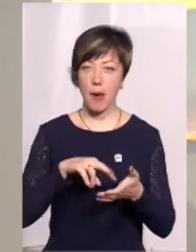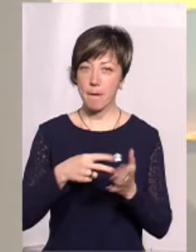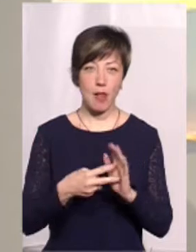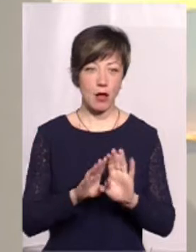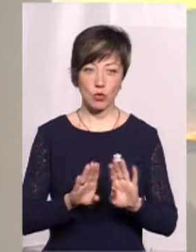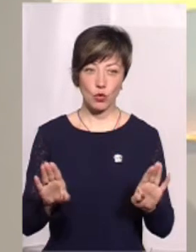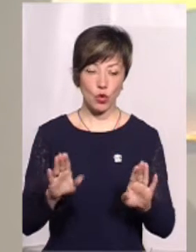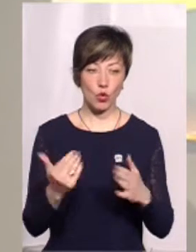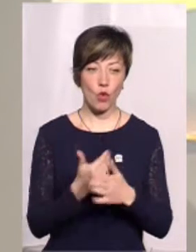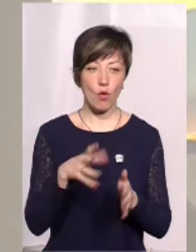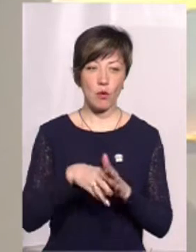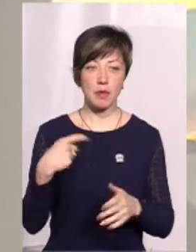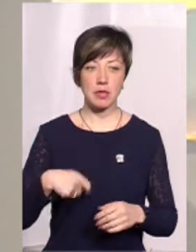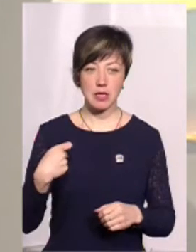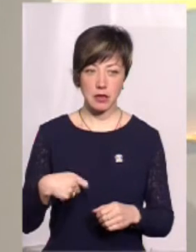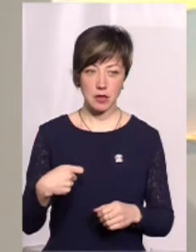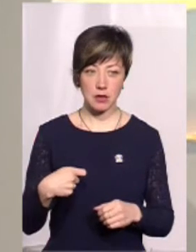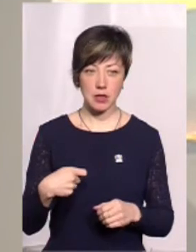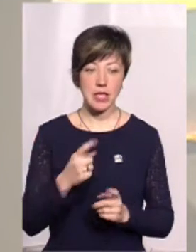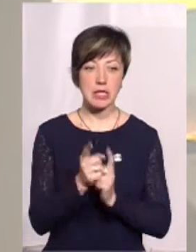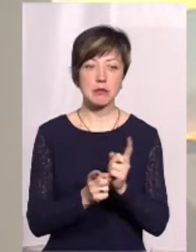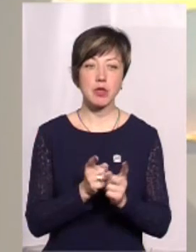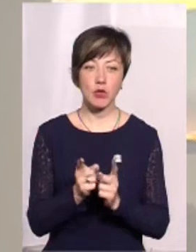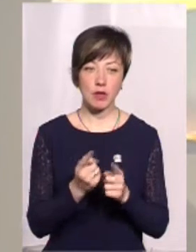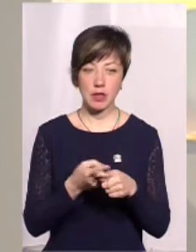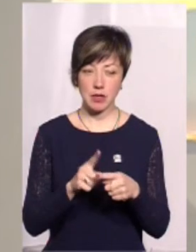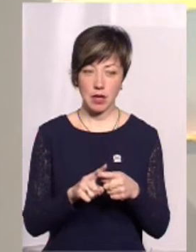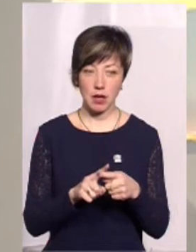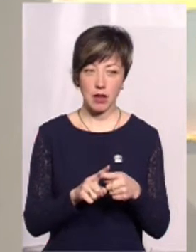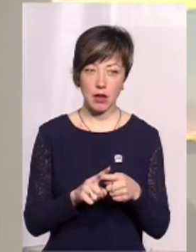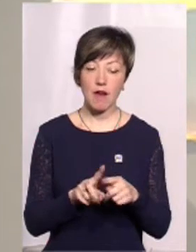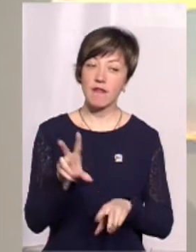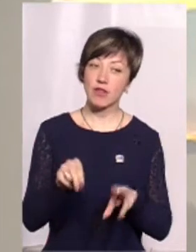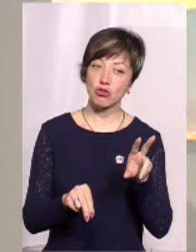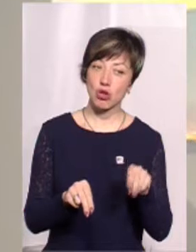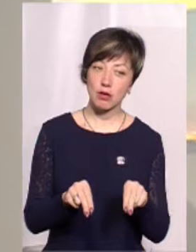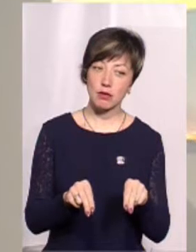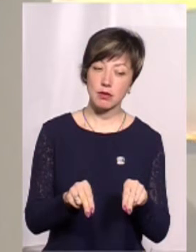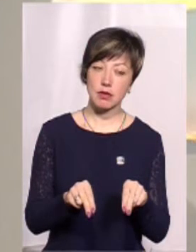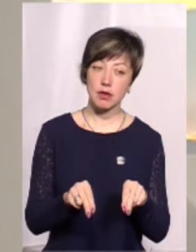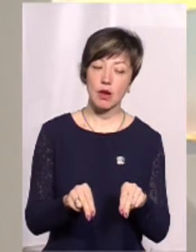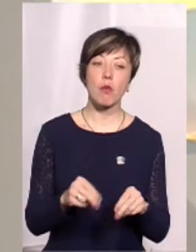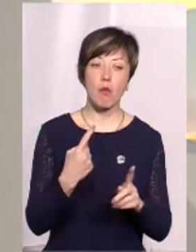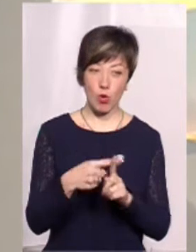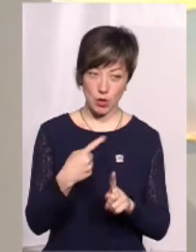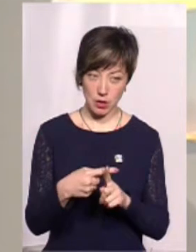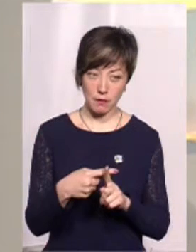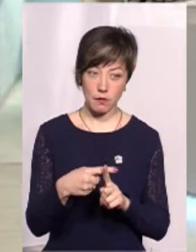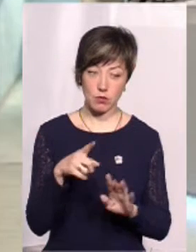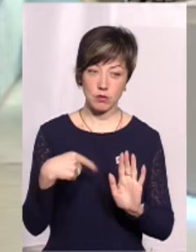планує новообраний президент змінювати його. Це ви вважаєте